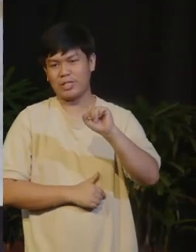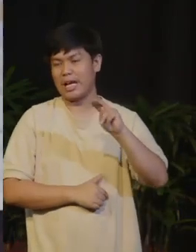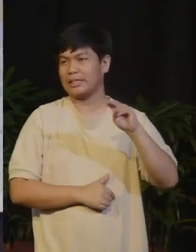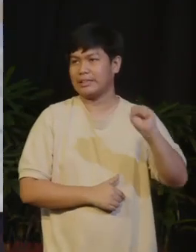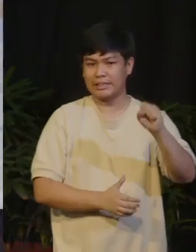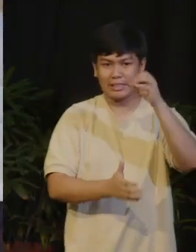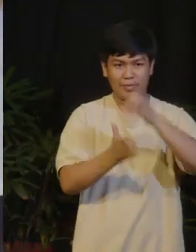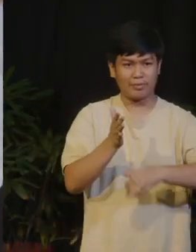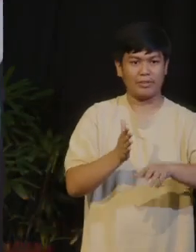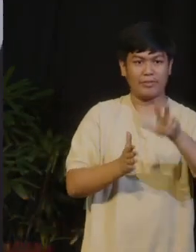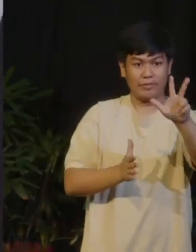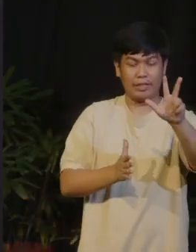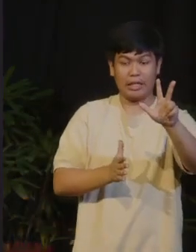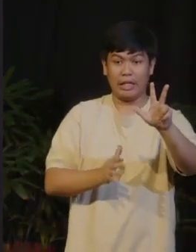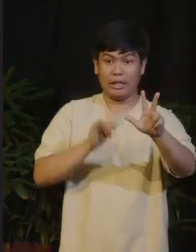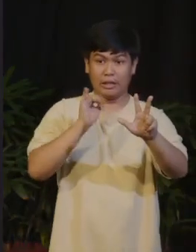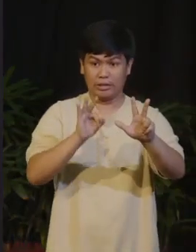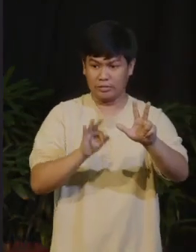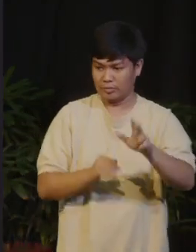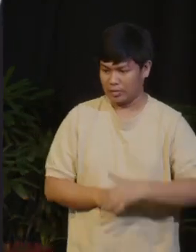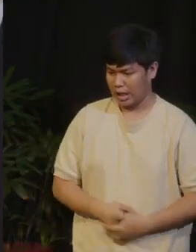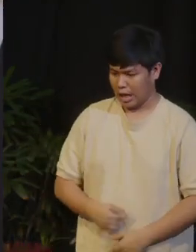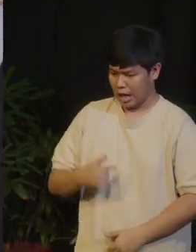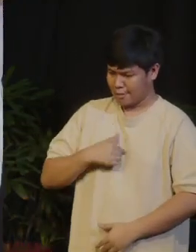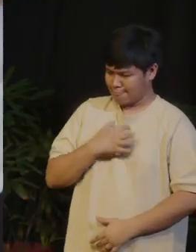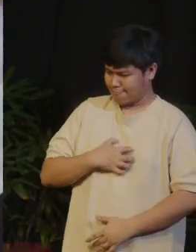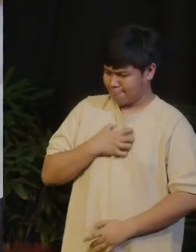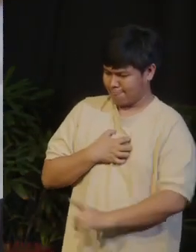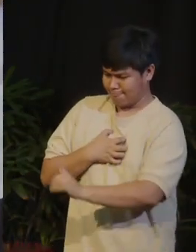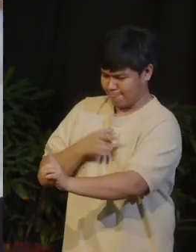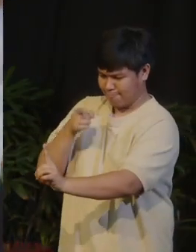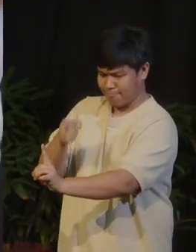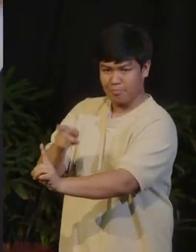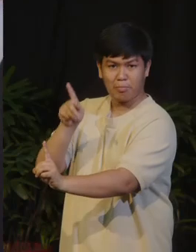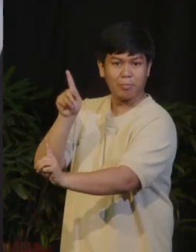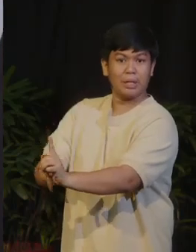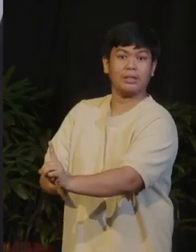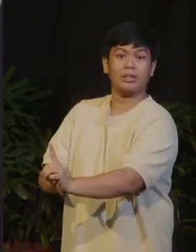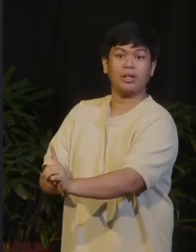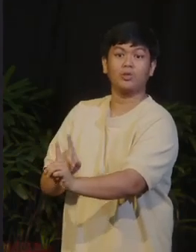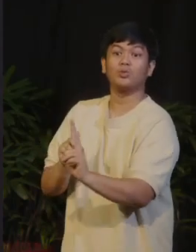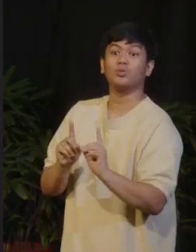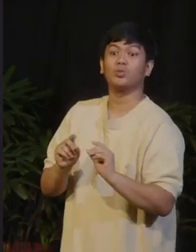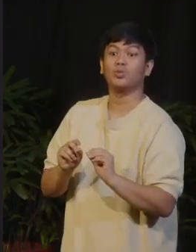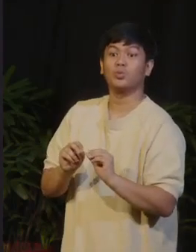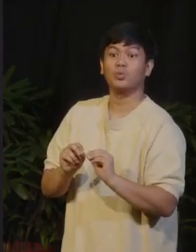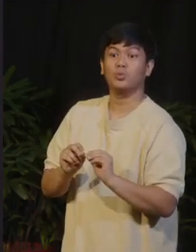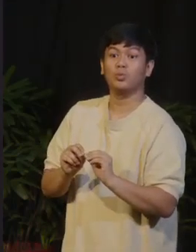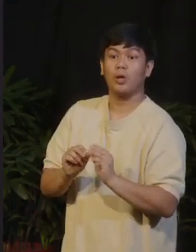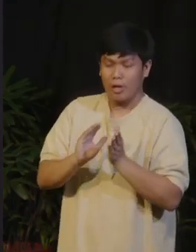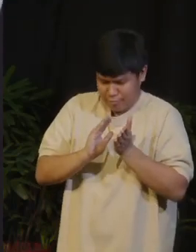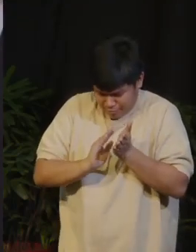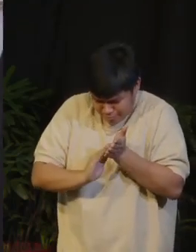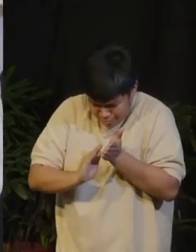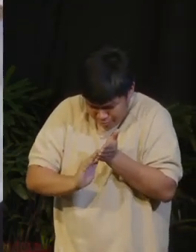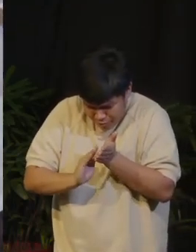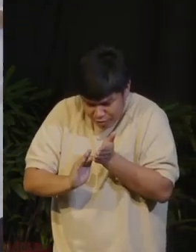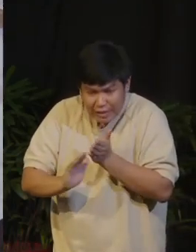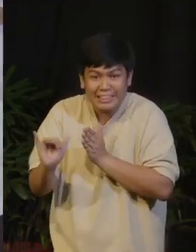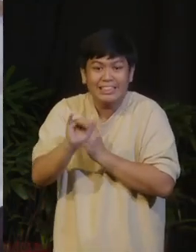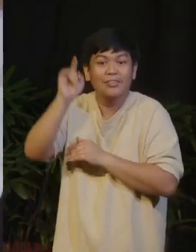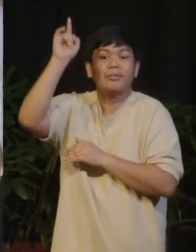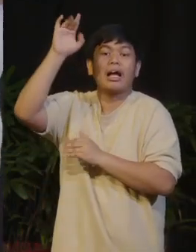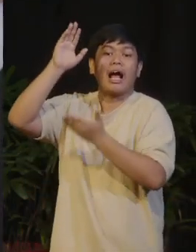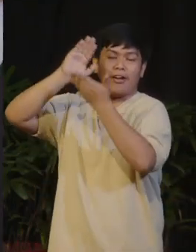one another, and if one has a complaint against another, forgiving each other as the Lord